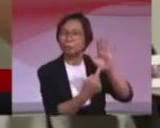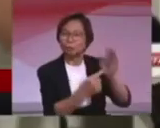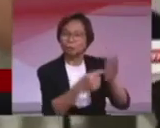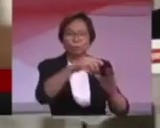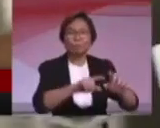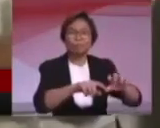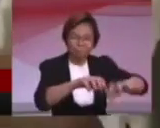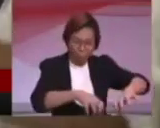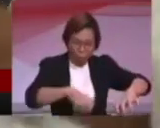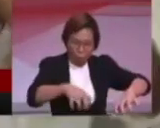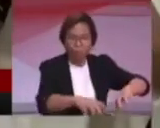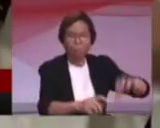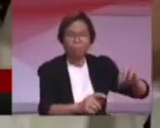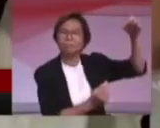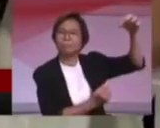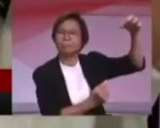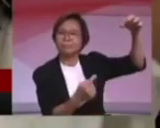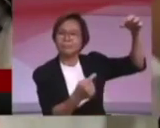lokasinya. Sorry.